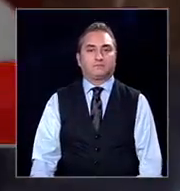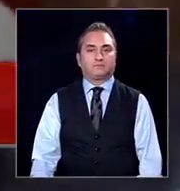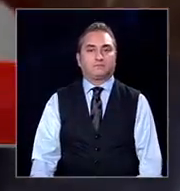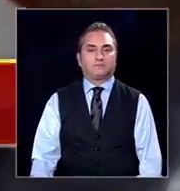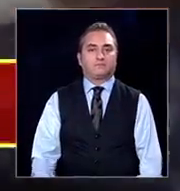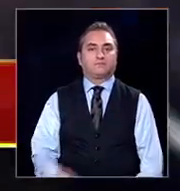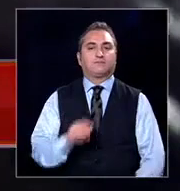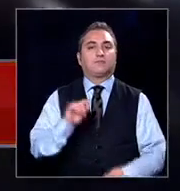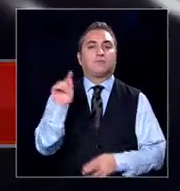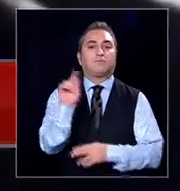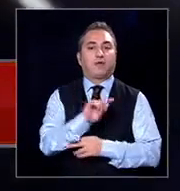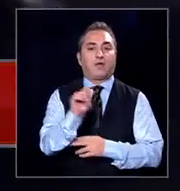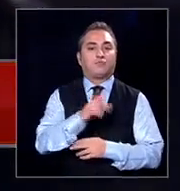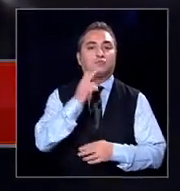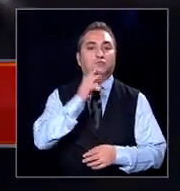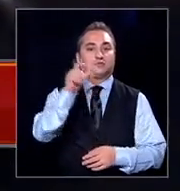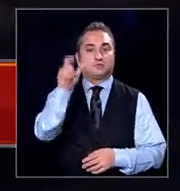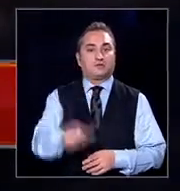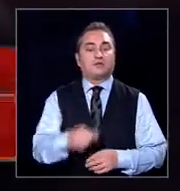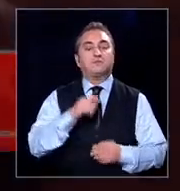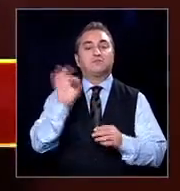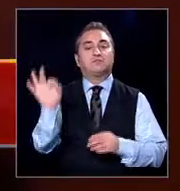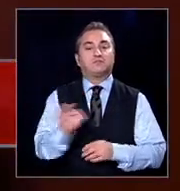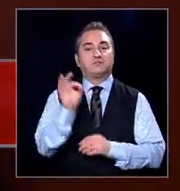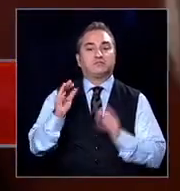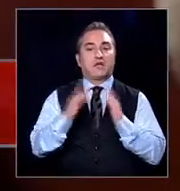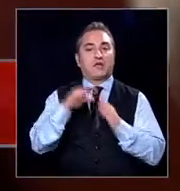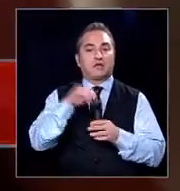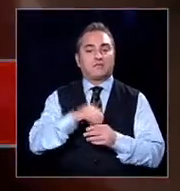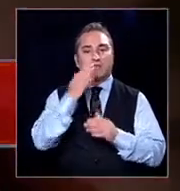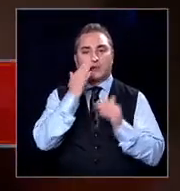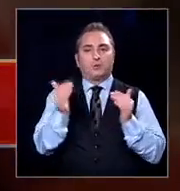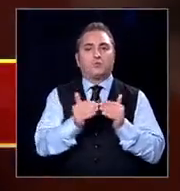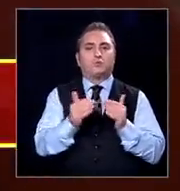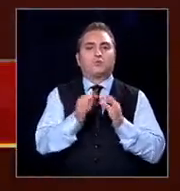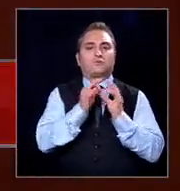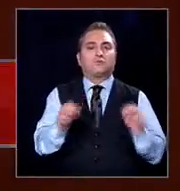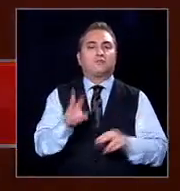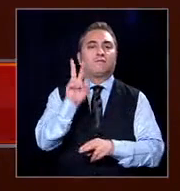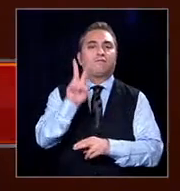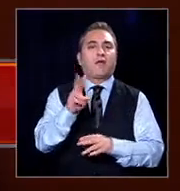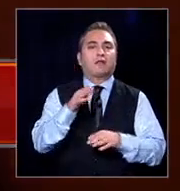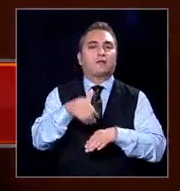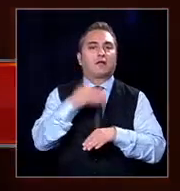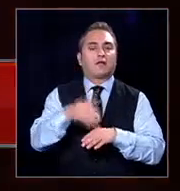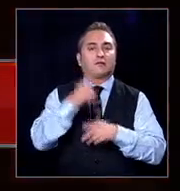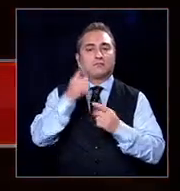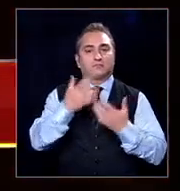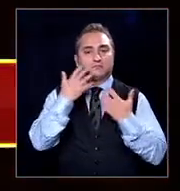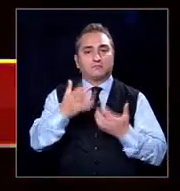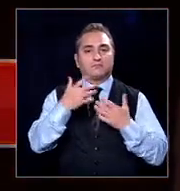İnfaz koruma memuru kadın iddiaya göre Sincan'daki evinde uygunsuz koşullarda Van kedisi yetiştiriyor, o